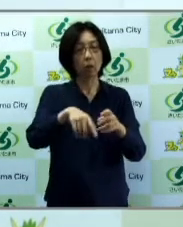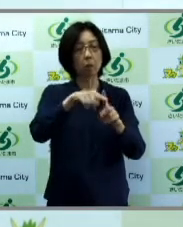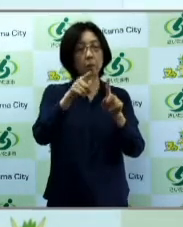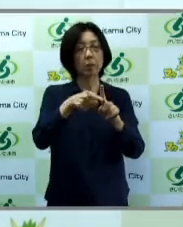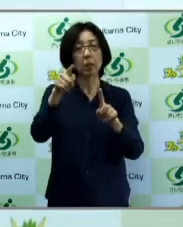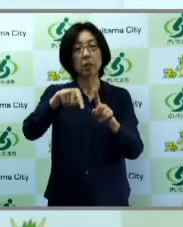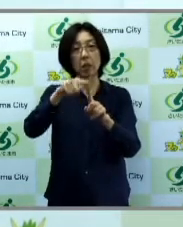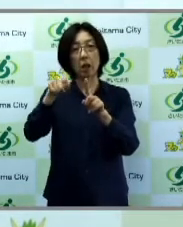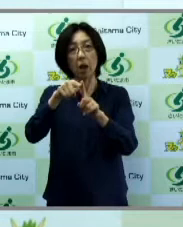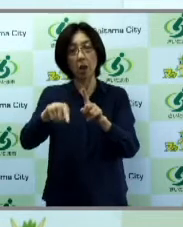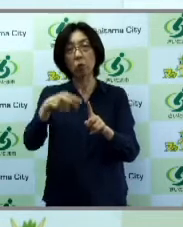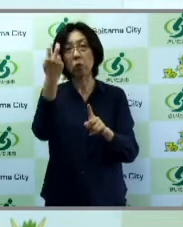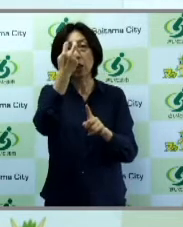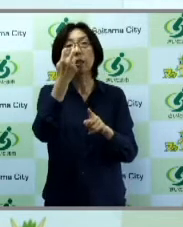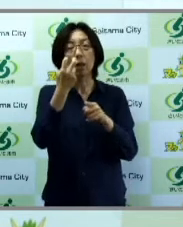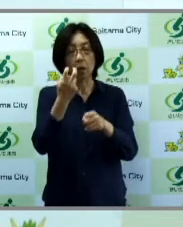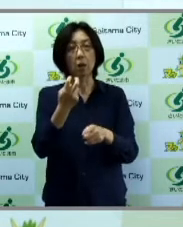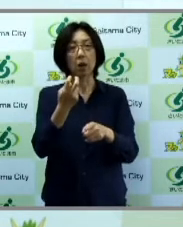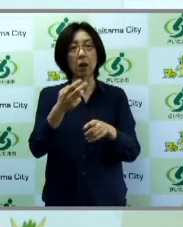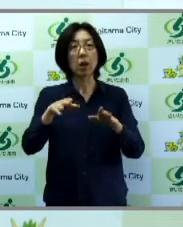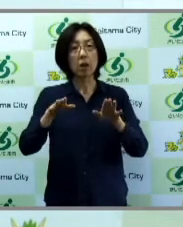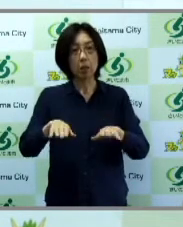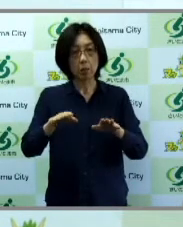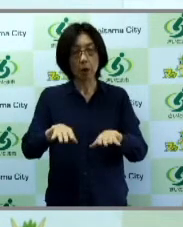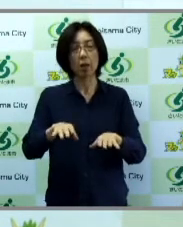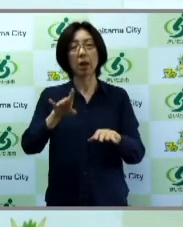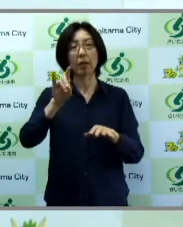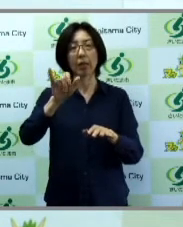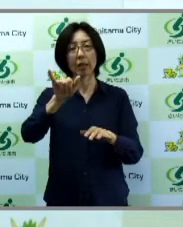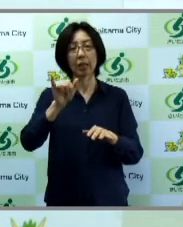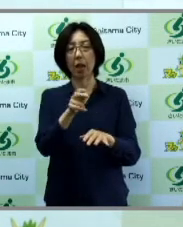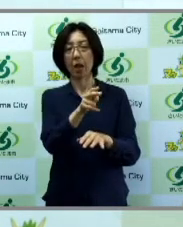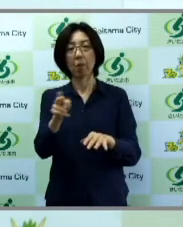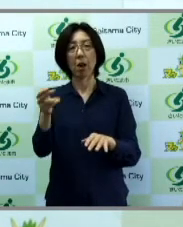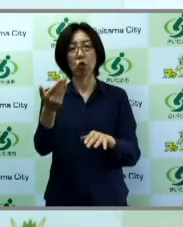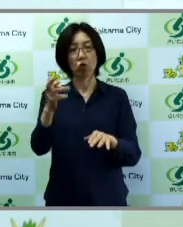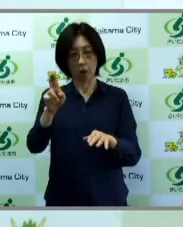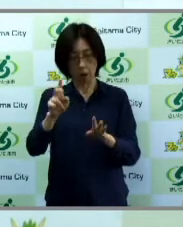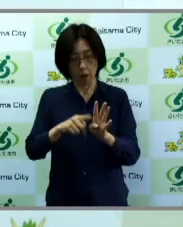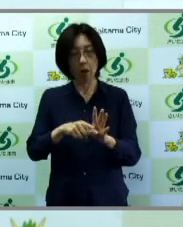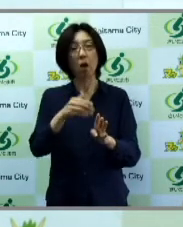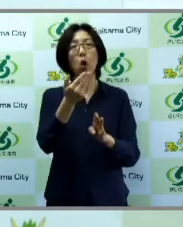しょうか。 そうですね、現時点ではまずその南銀座地域での